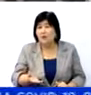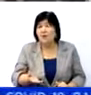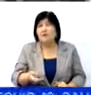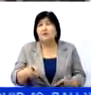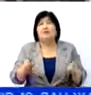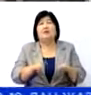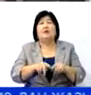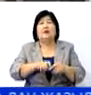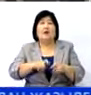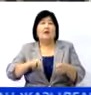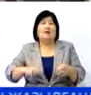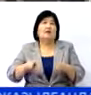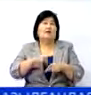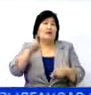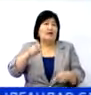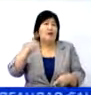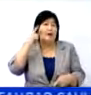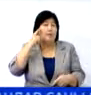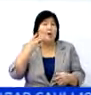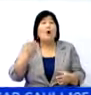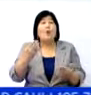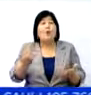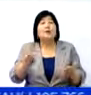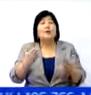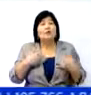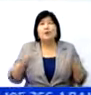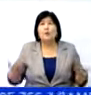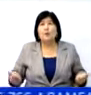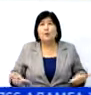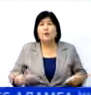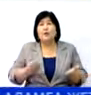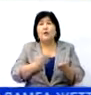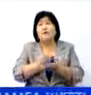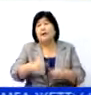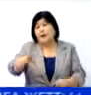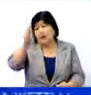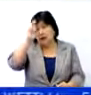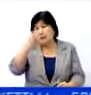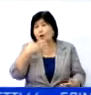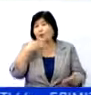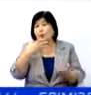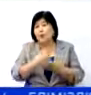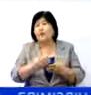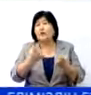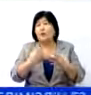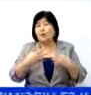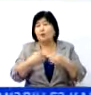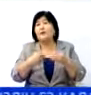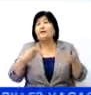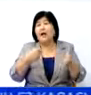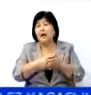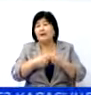кергеткен адамның ойы деп ойлаймын. Ал өмір бізге өмір бақи. Еңбек ет, өзіңді отбасыңды асыра,